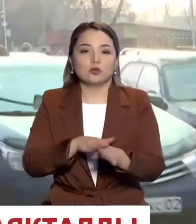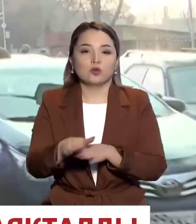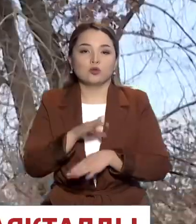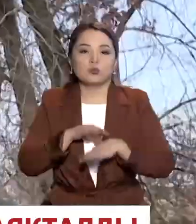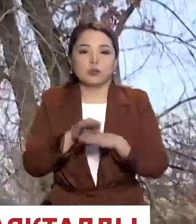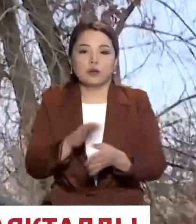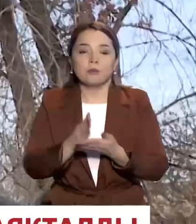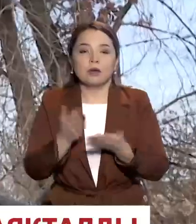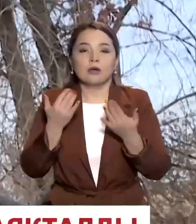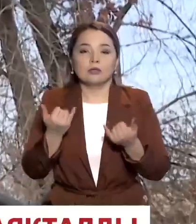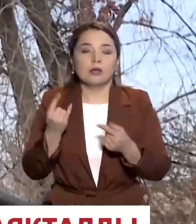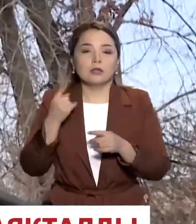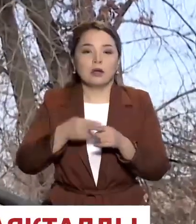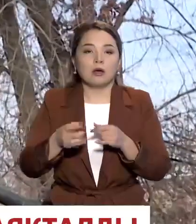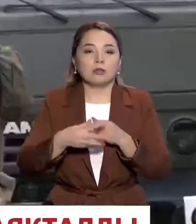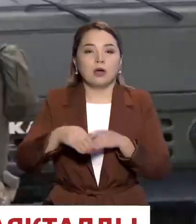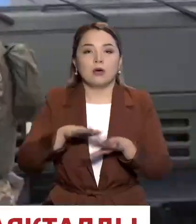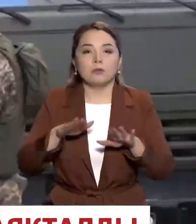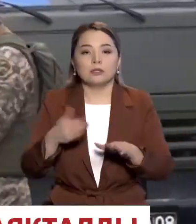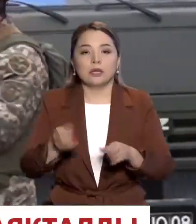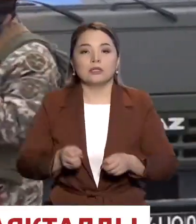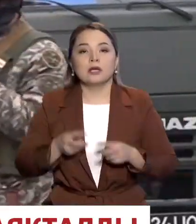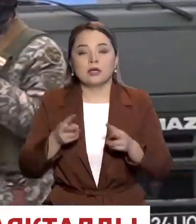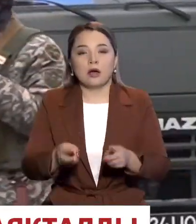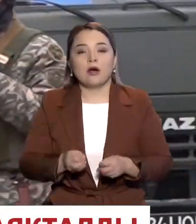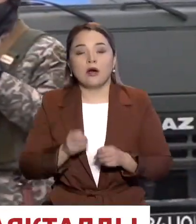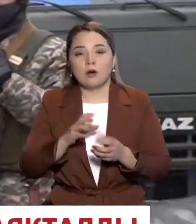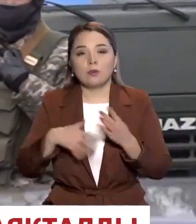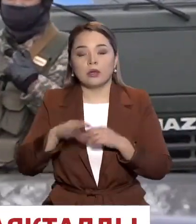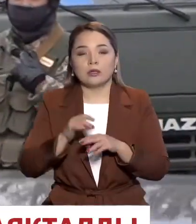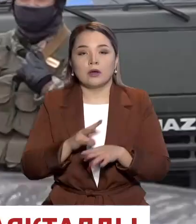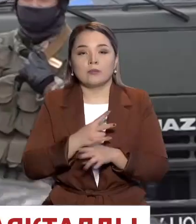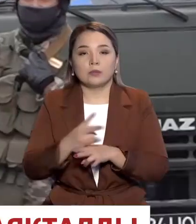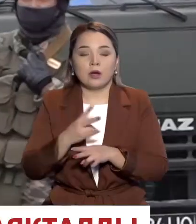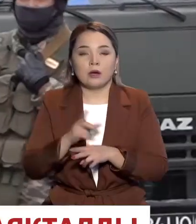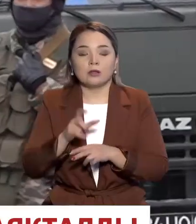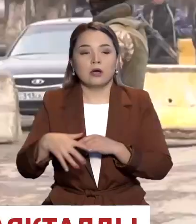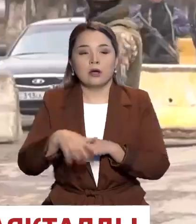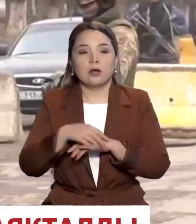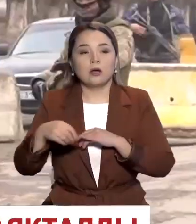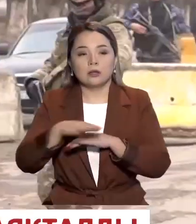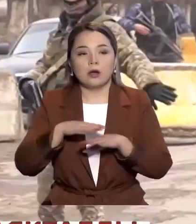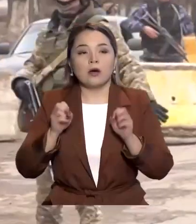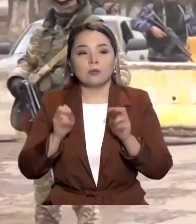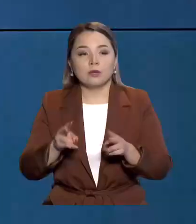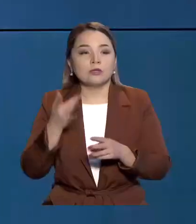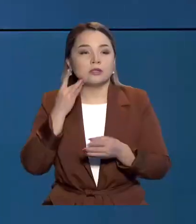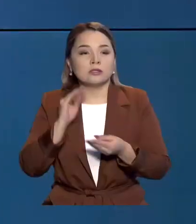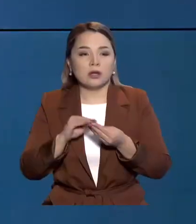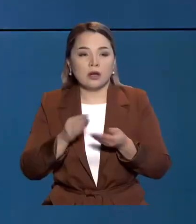жатыр. Тиісінше аталған өңірлерде террористік қауіптің шекті қызыл деңгейі сақталады.